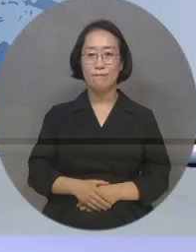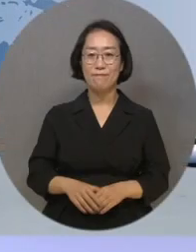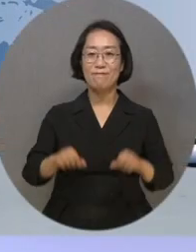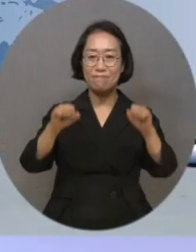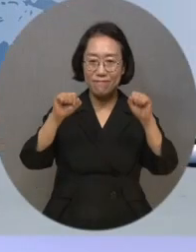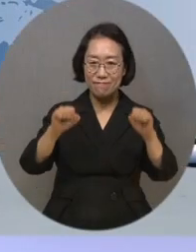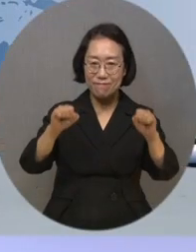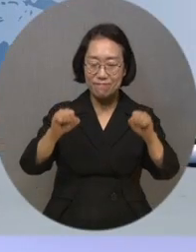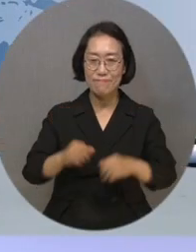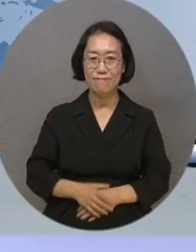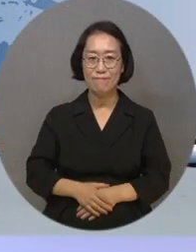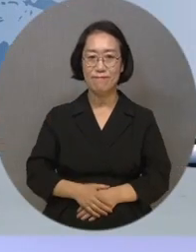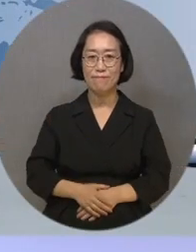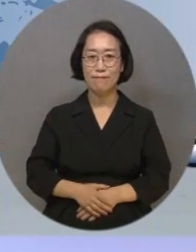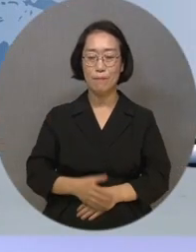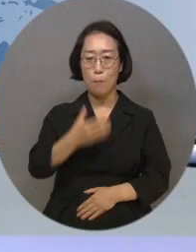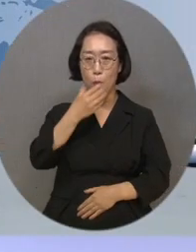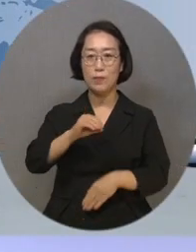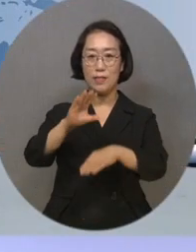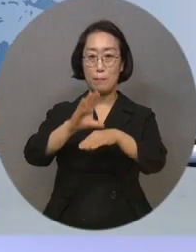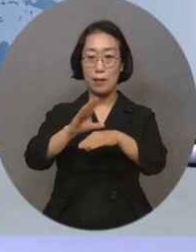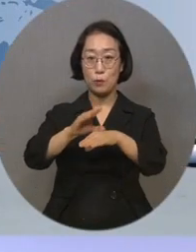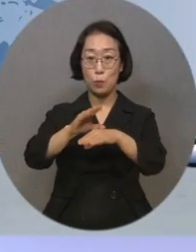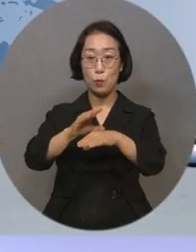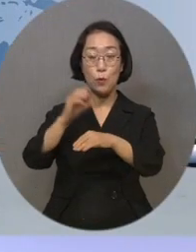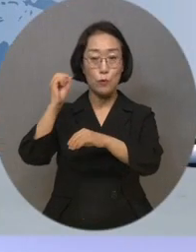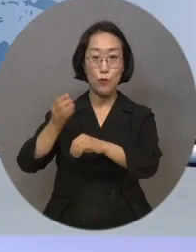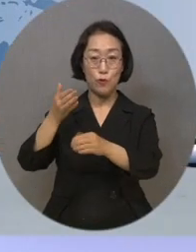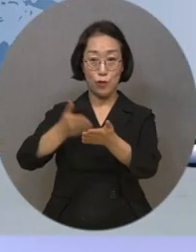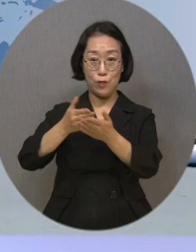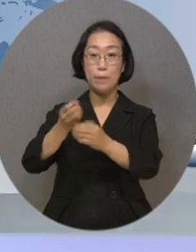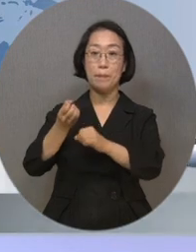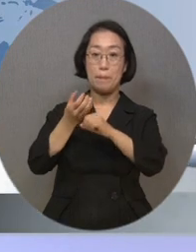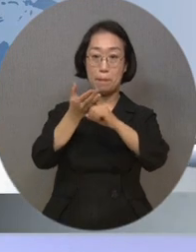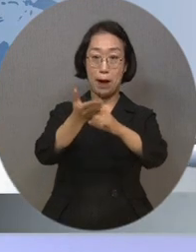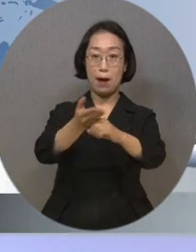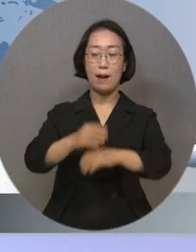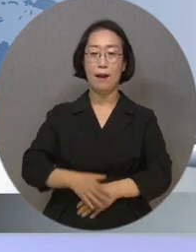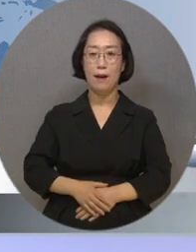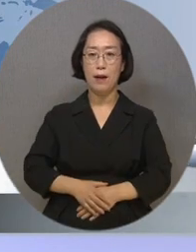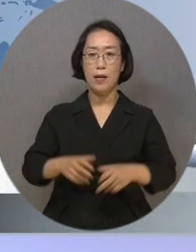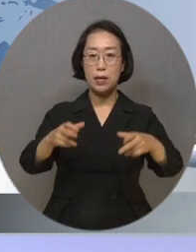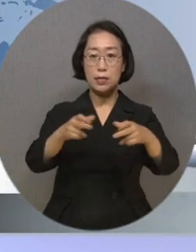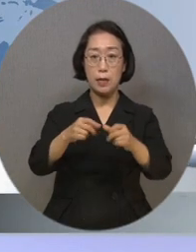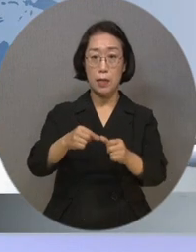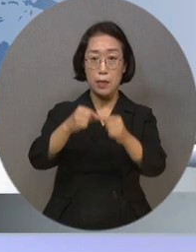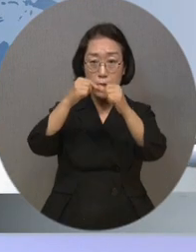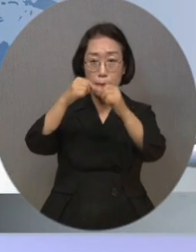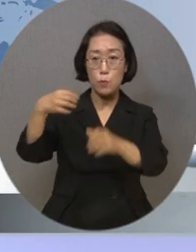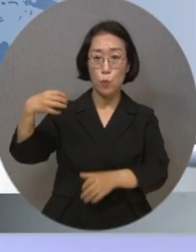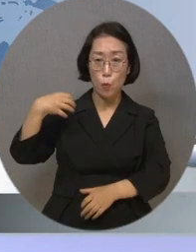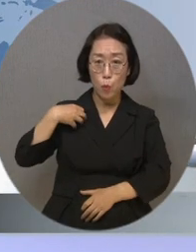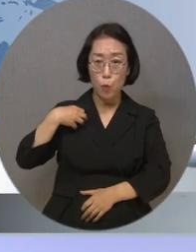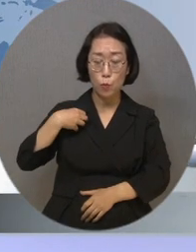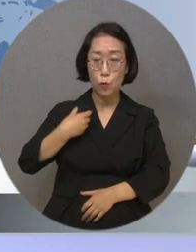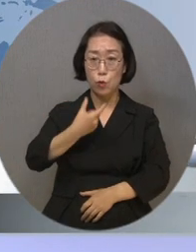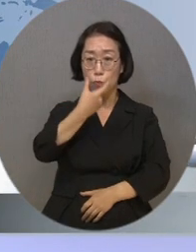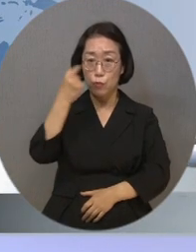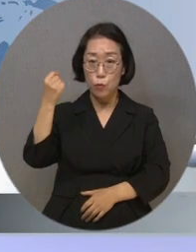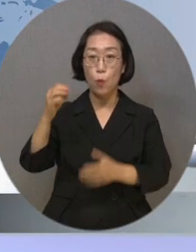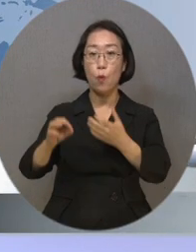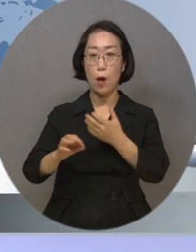시청자 여러분 안녕하십니까? WBC 복지TV 뉴스 24입니다. 장애인 의무고용률에 미달하는 사업주는